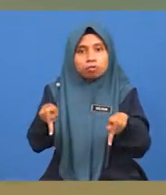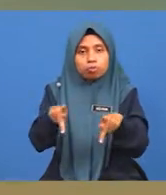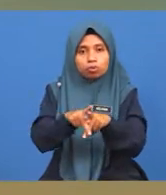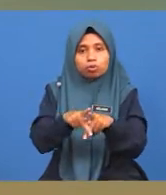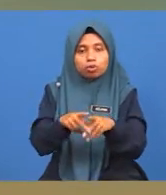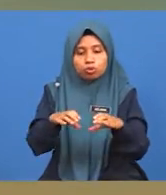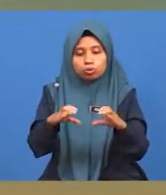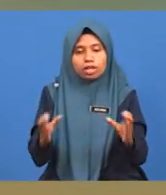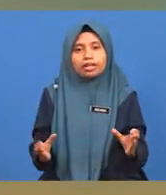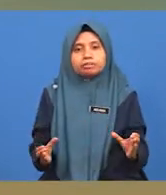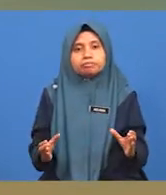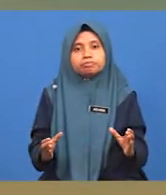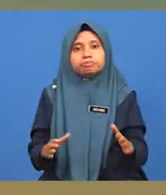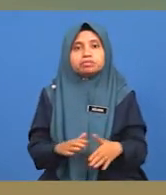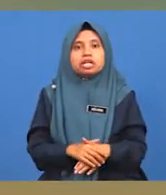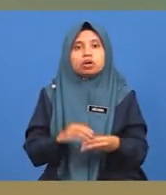Isi keenam,